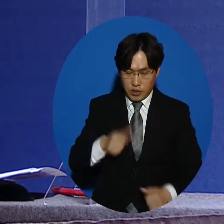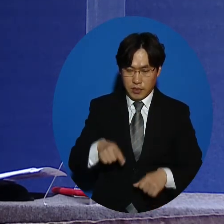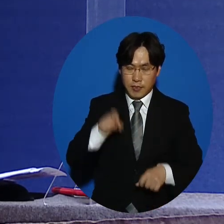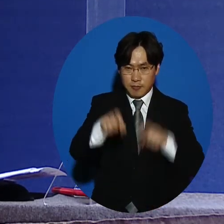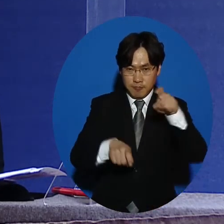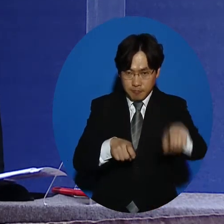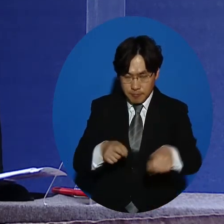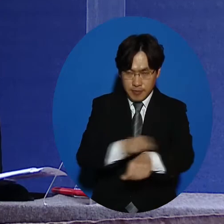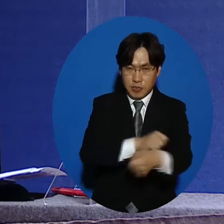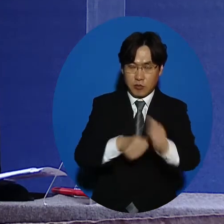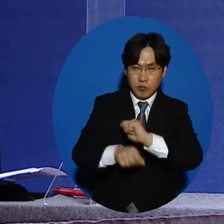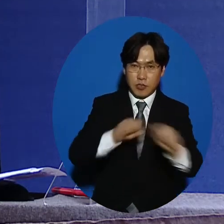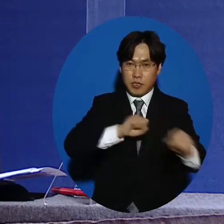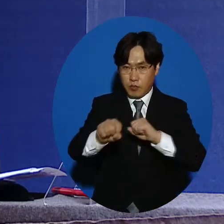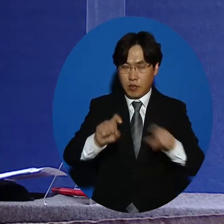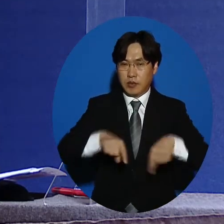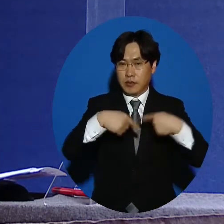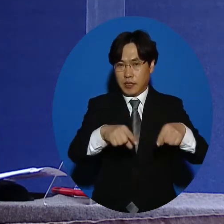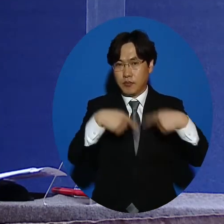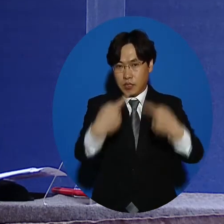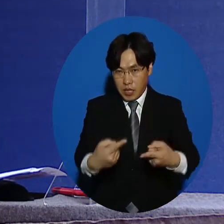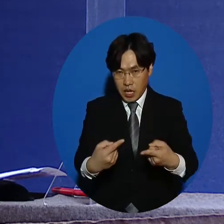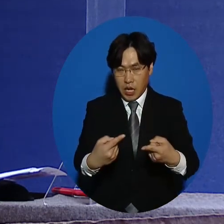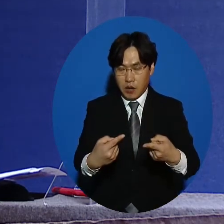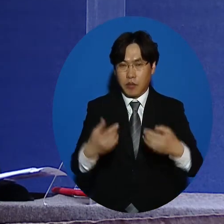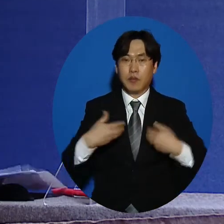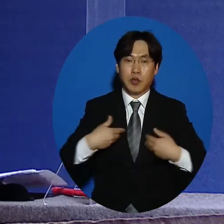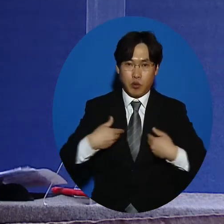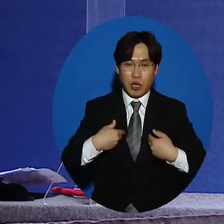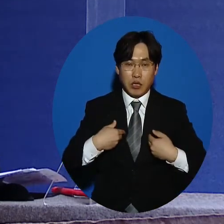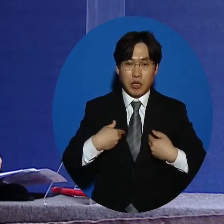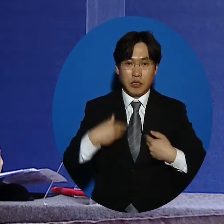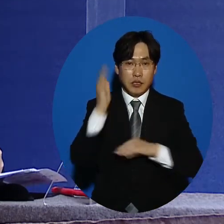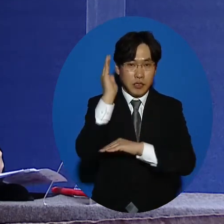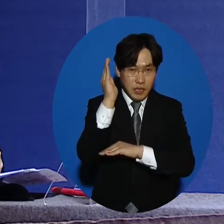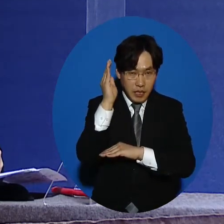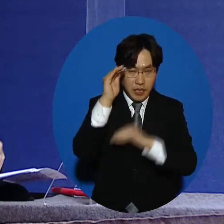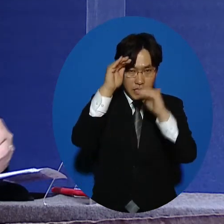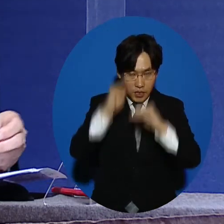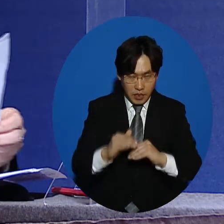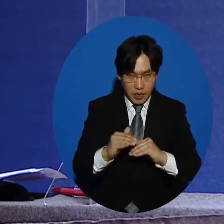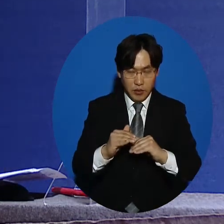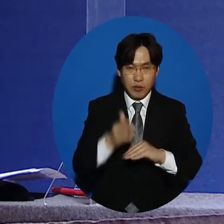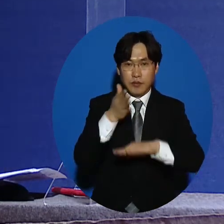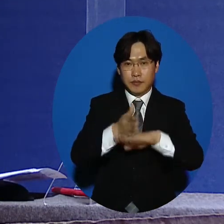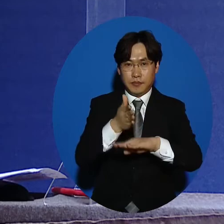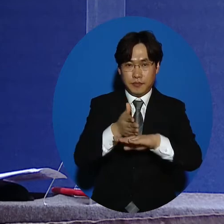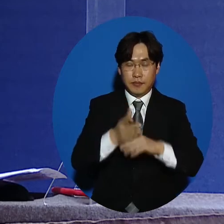주체적인 어떤 배움, 교육 이거를 강조해 주셨습니다. 그